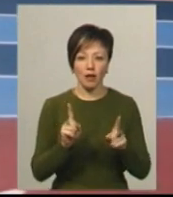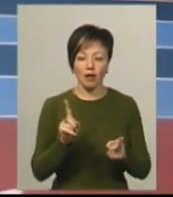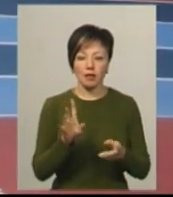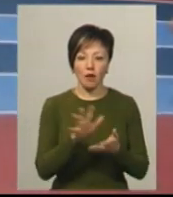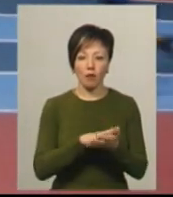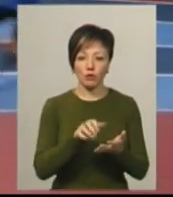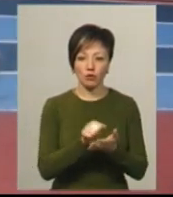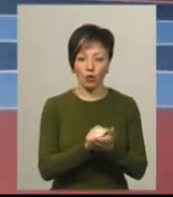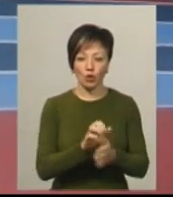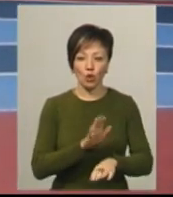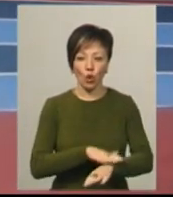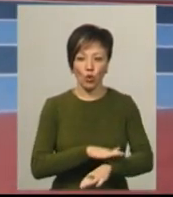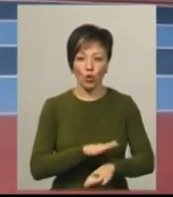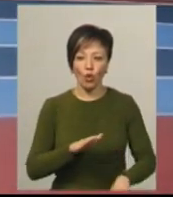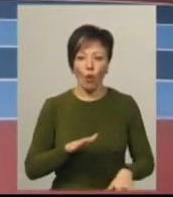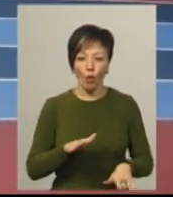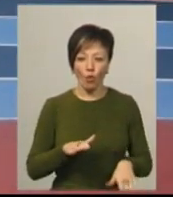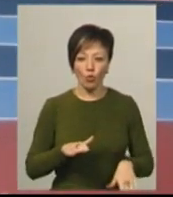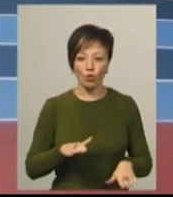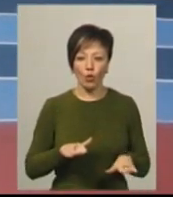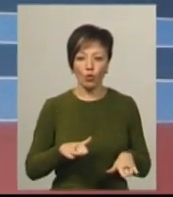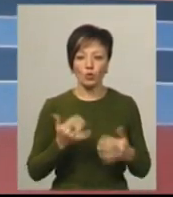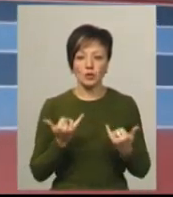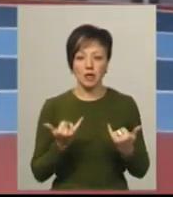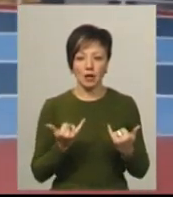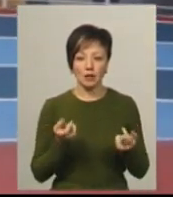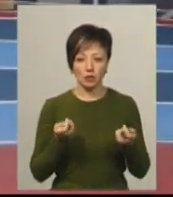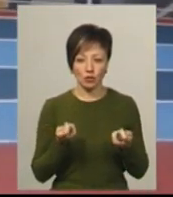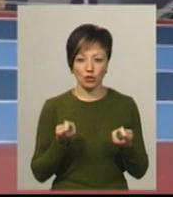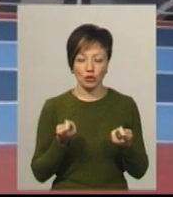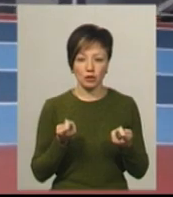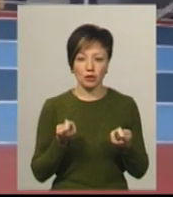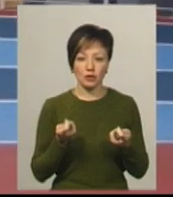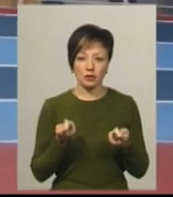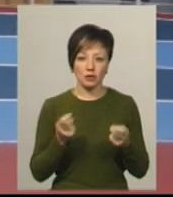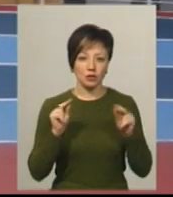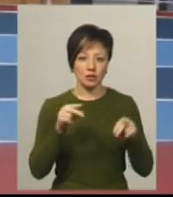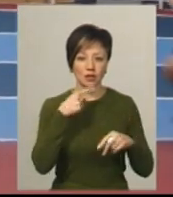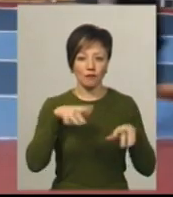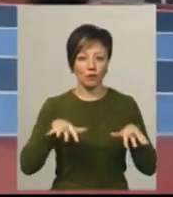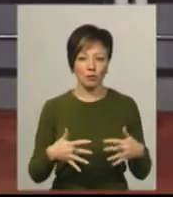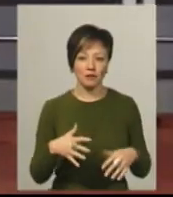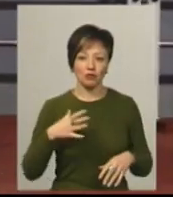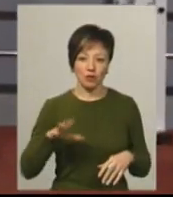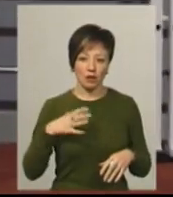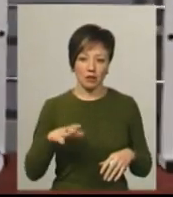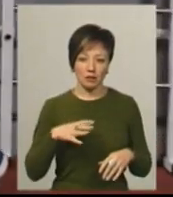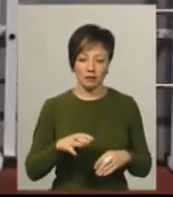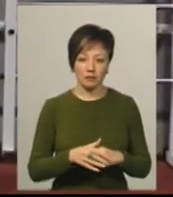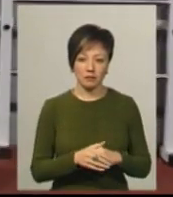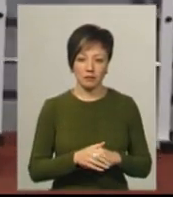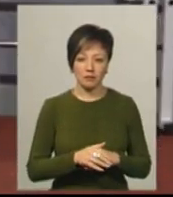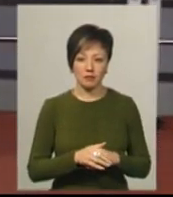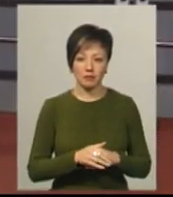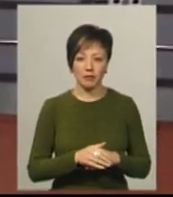пошкодити ногу. Ну, а зараз трошки я вже, чесно кажучи, втомився чекати, тренуюся такі. У